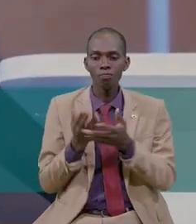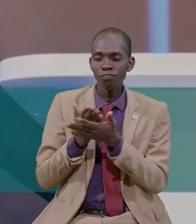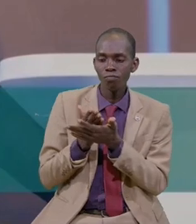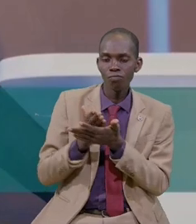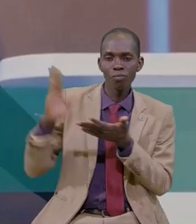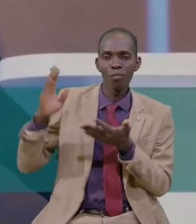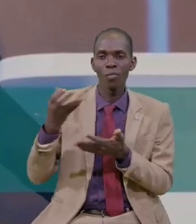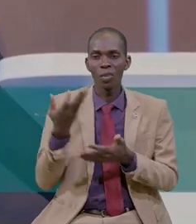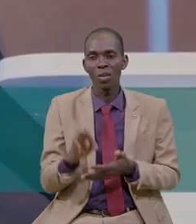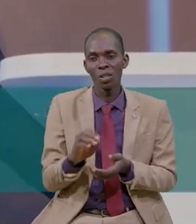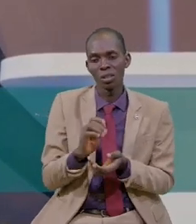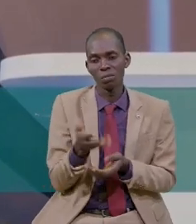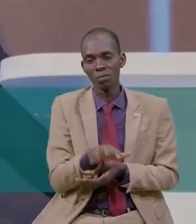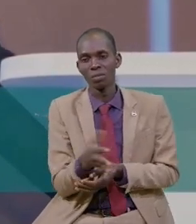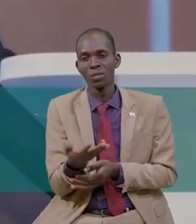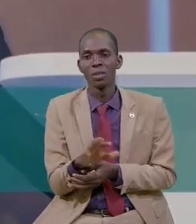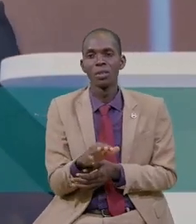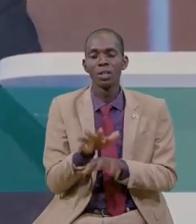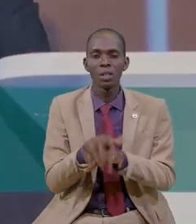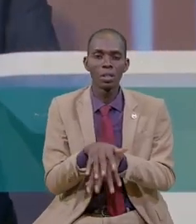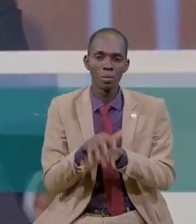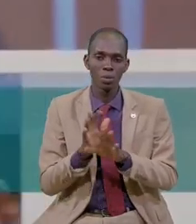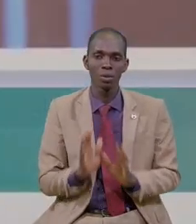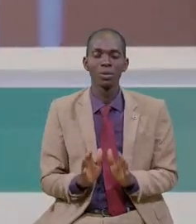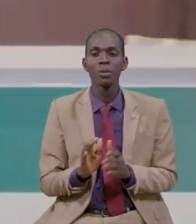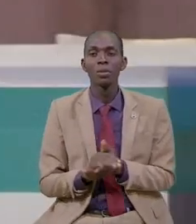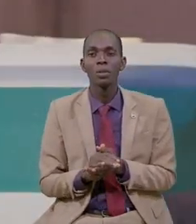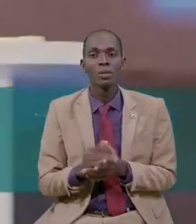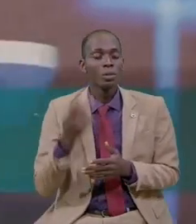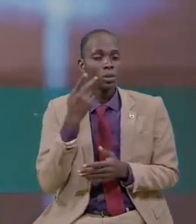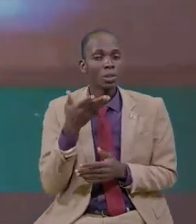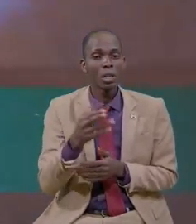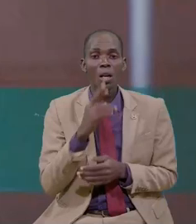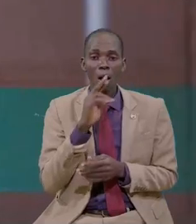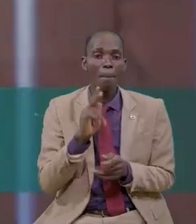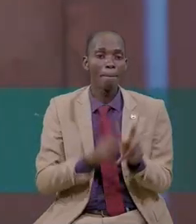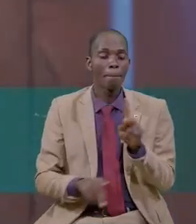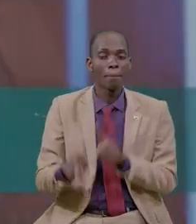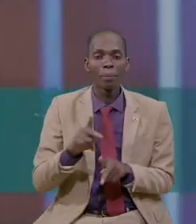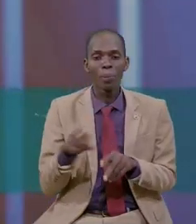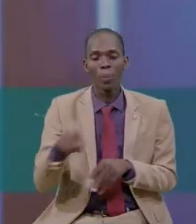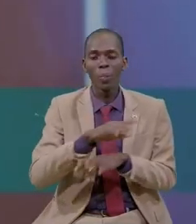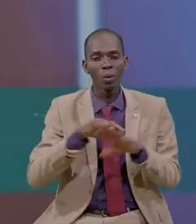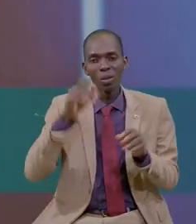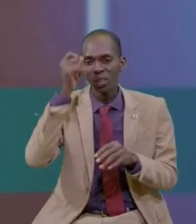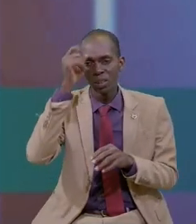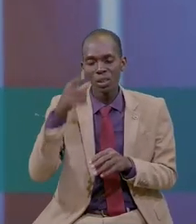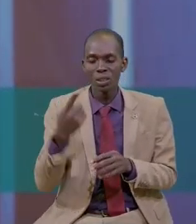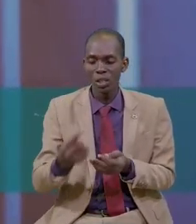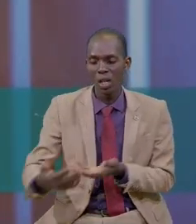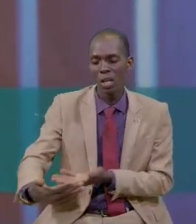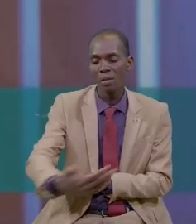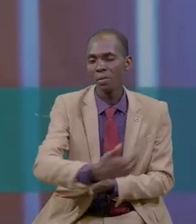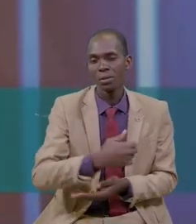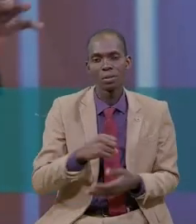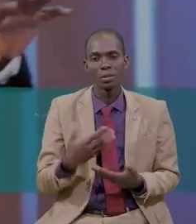des hypocrites pervertis. Vous voyez, il y a des gens, ils ne comprennent pas la moisson.